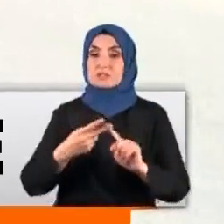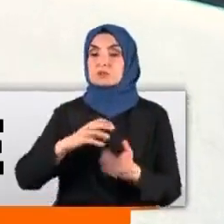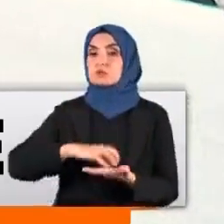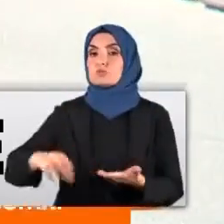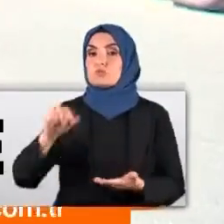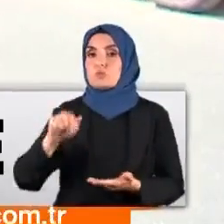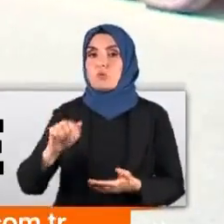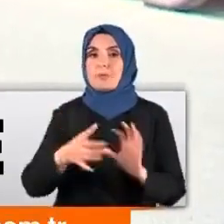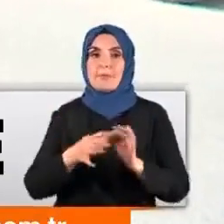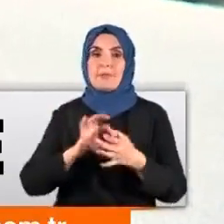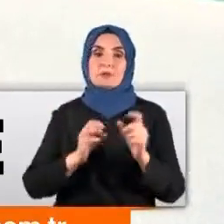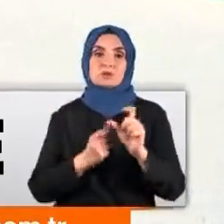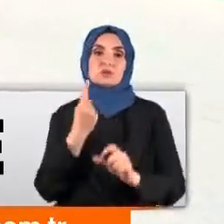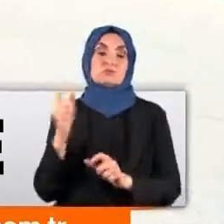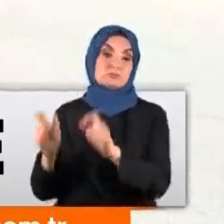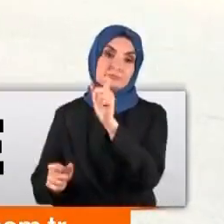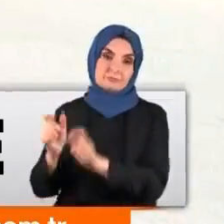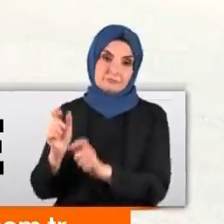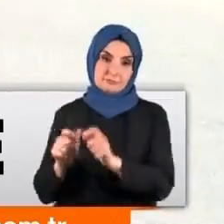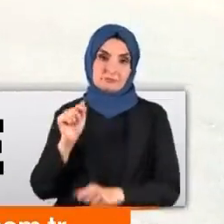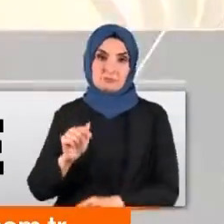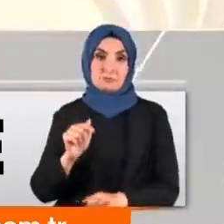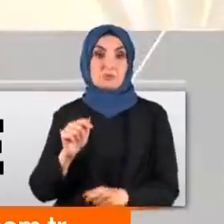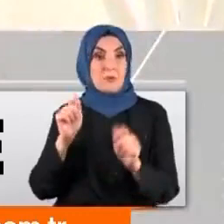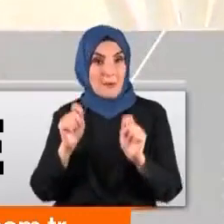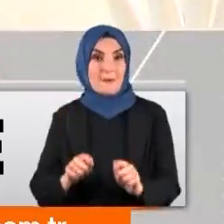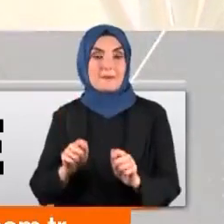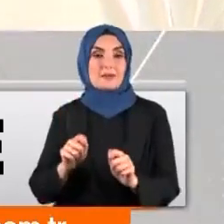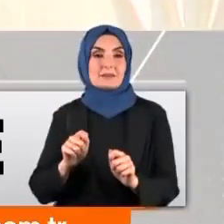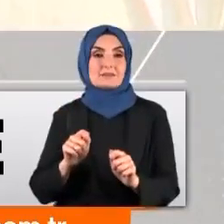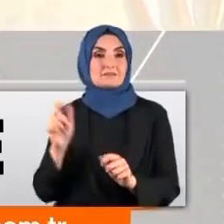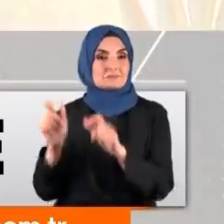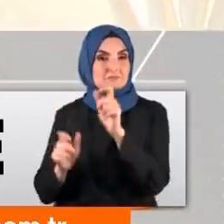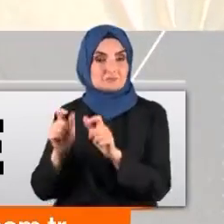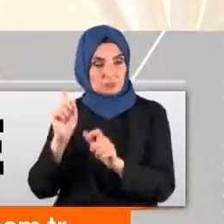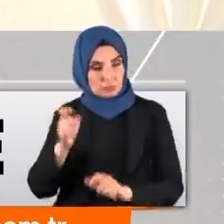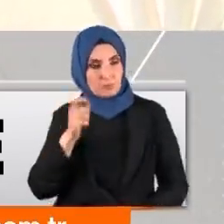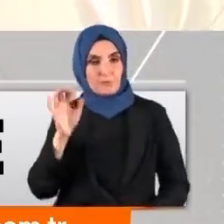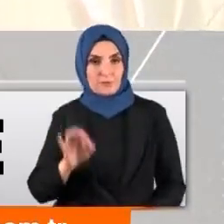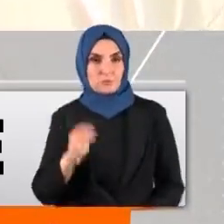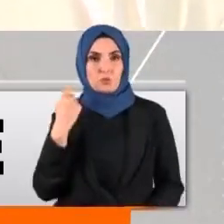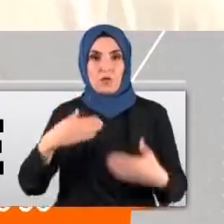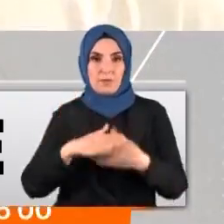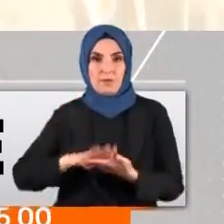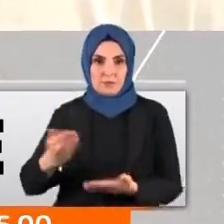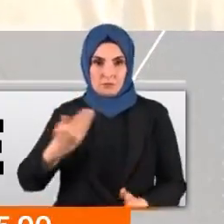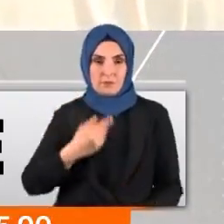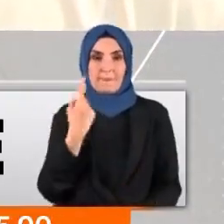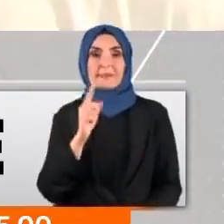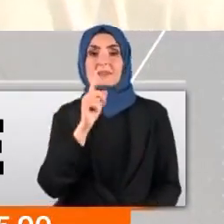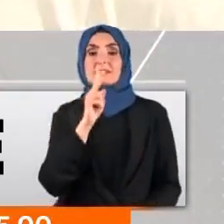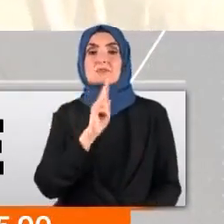geçildi. Bu işe çanak tutan emlakçılar da incelenmeye başladı. Dün akşam bir arkadaşım söyledi mesela. 1200'e oturuyormuş abi. Zorla